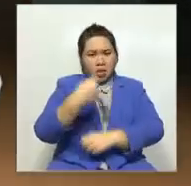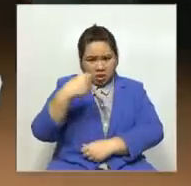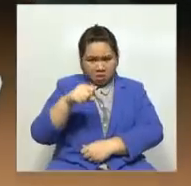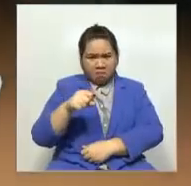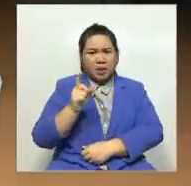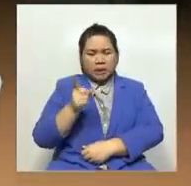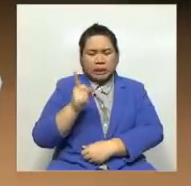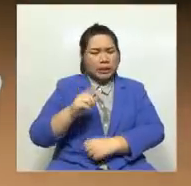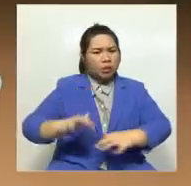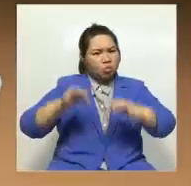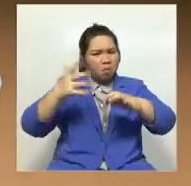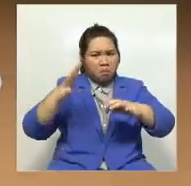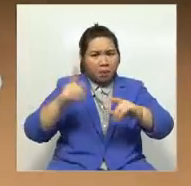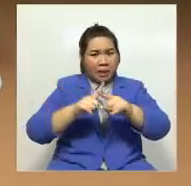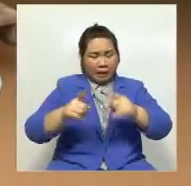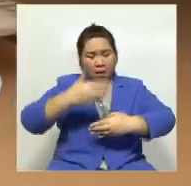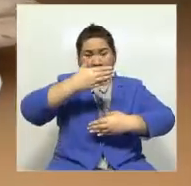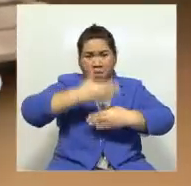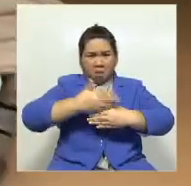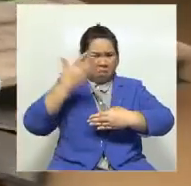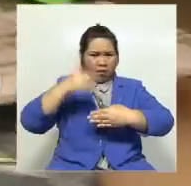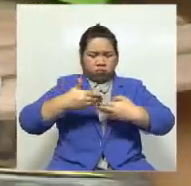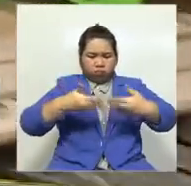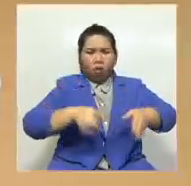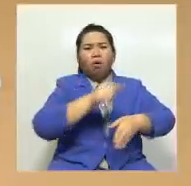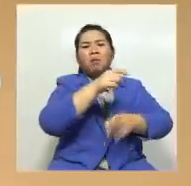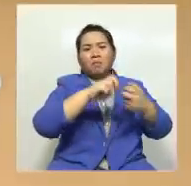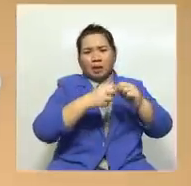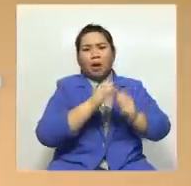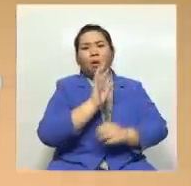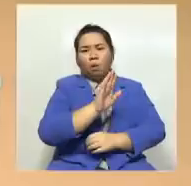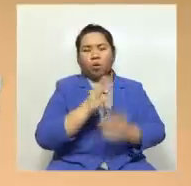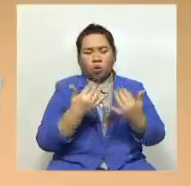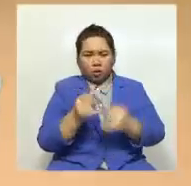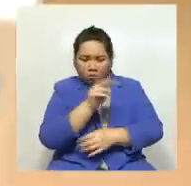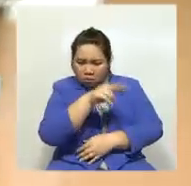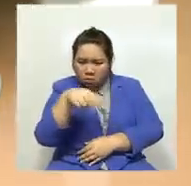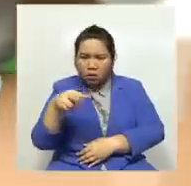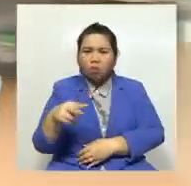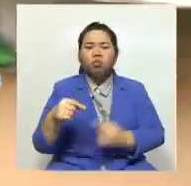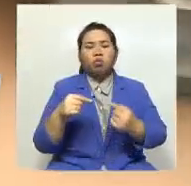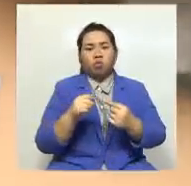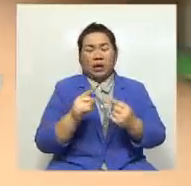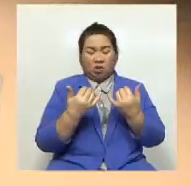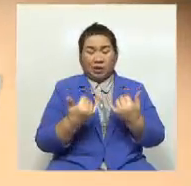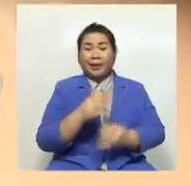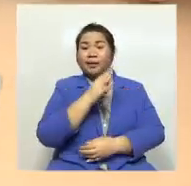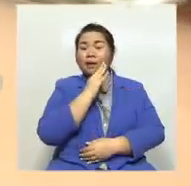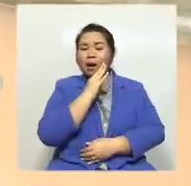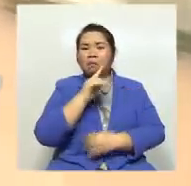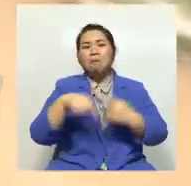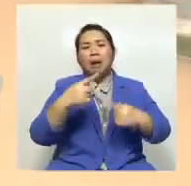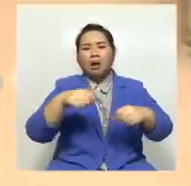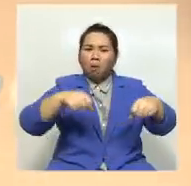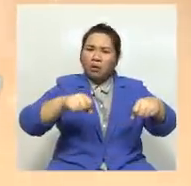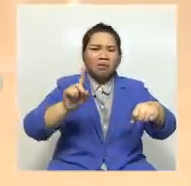กั้นตลิ่งพังซึ่งจากนี้ค่ะต้องเฝ้าระวังติดตามสถานการณ์กันอย่างใกล้ชิดช่วงของการเดินทางช่วงนี้ก็คงต้องเป็นเรือไปก่